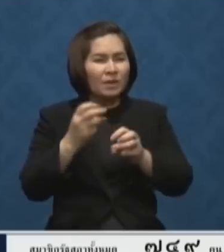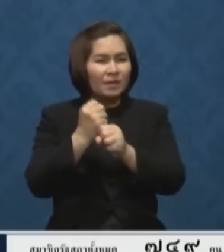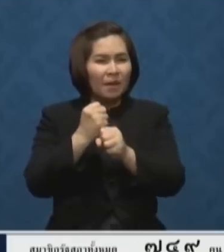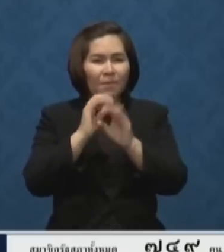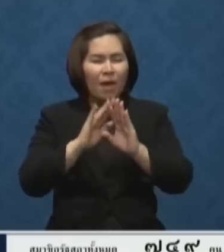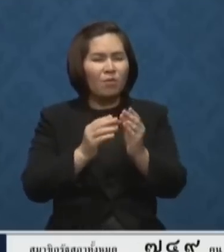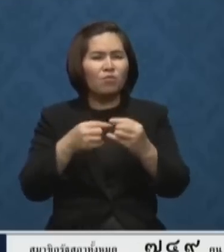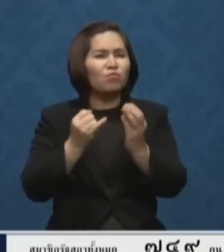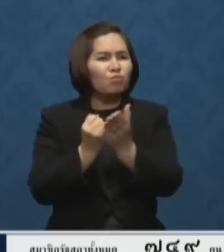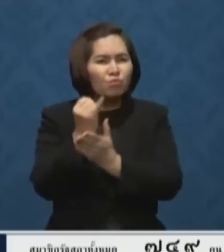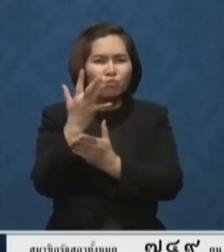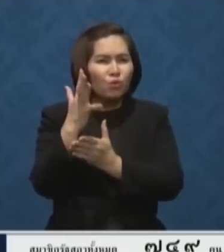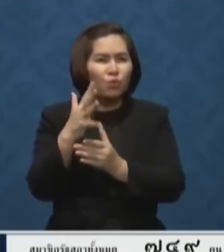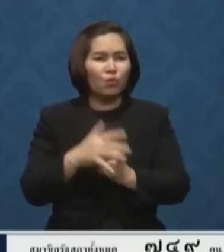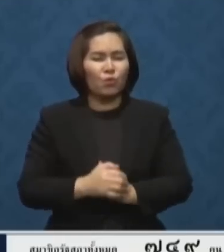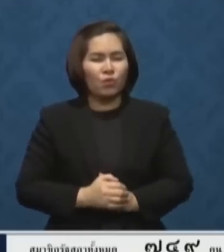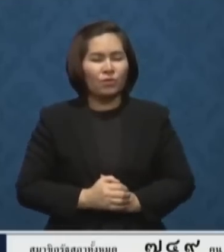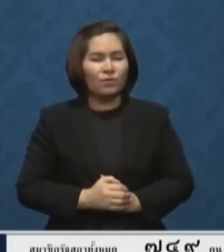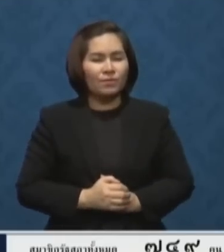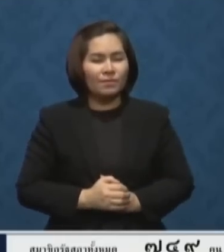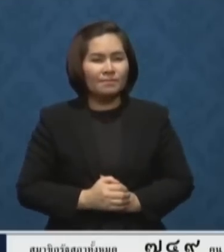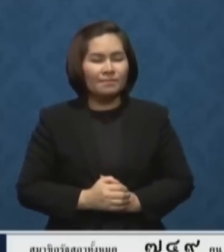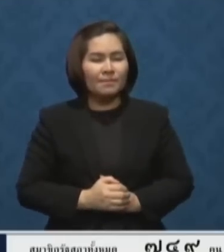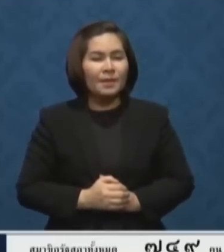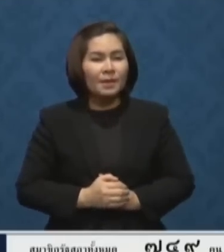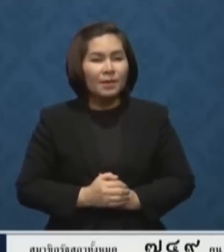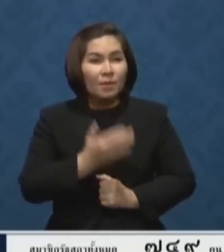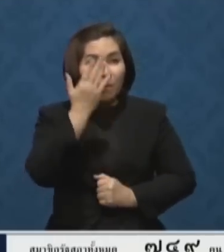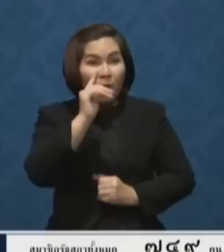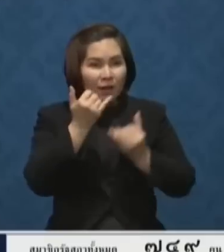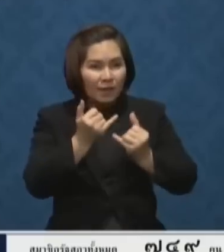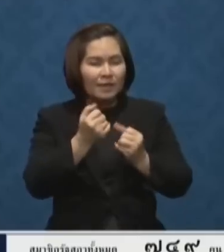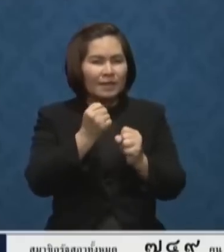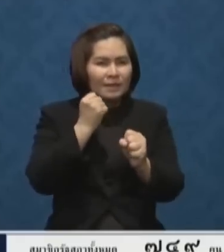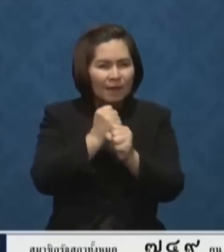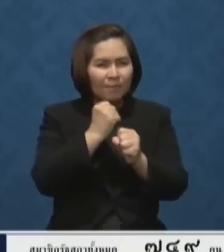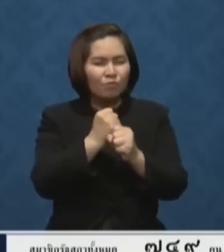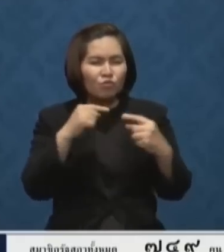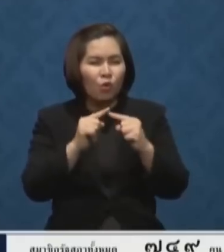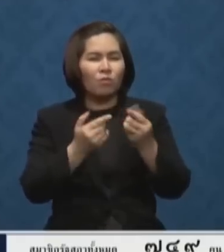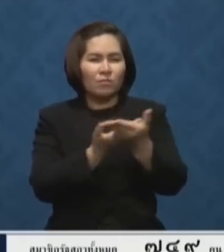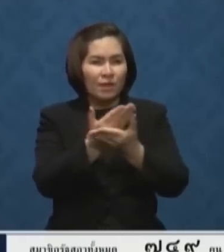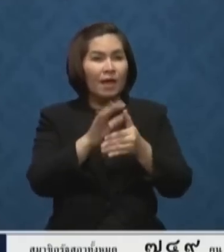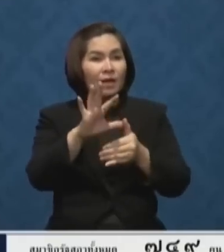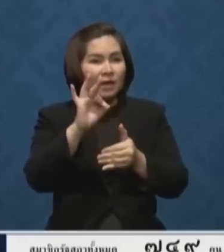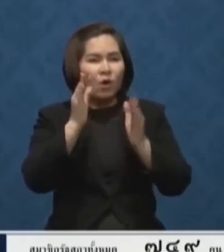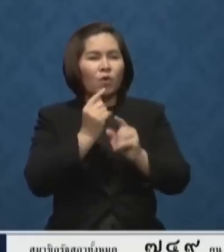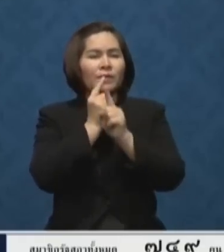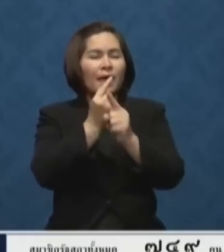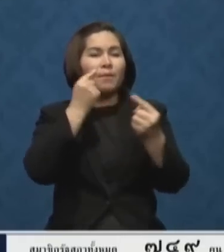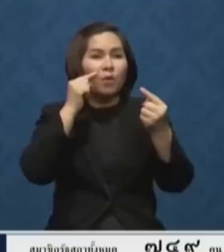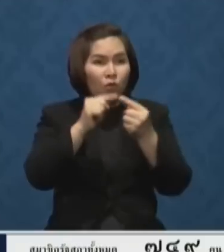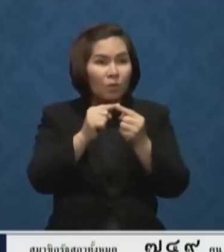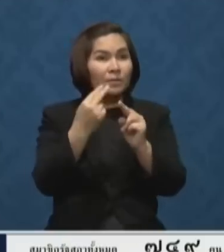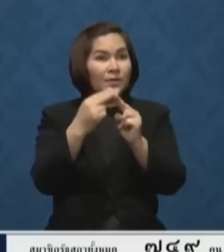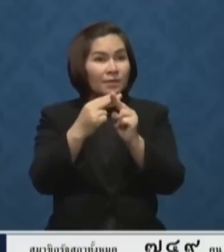ถูกต้องและว่เรำลงดำเนินการกการเลือกบุคคลใหมีความเหสมซึ่งอยู่ตามบญชีต